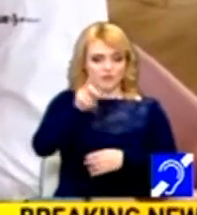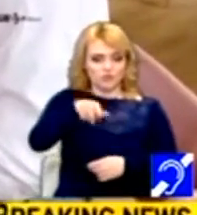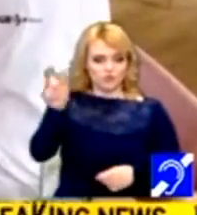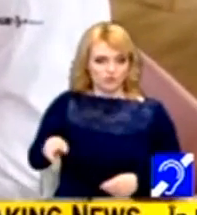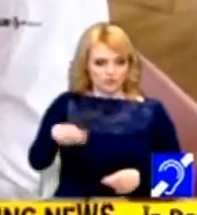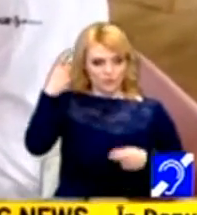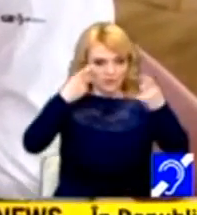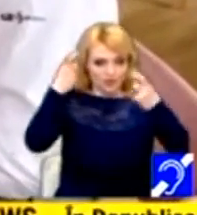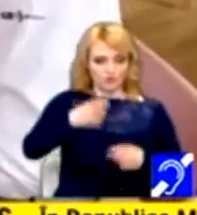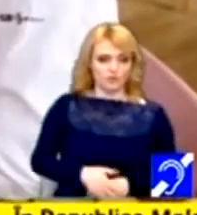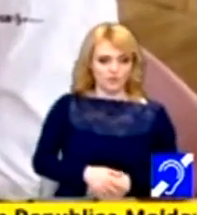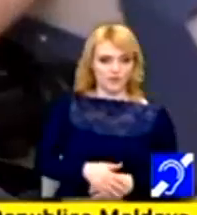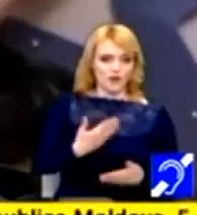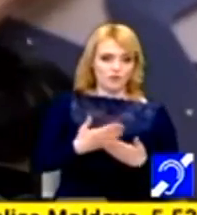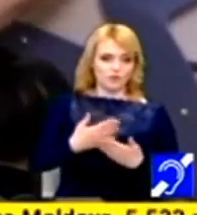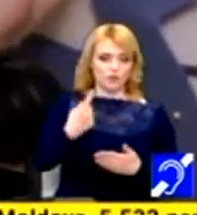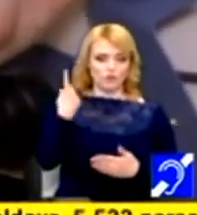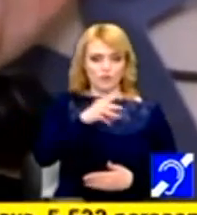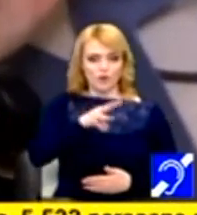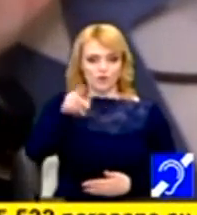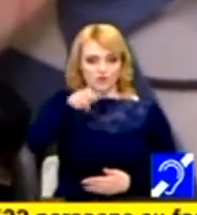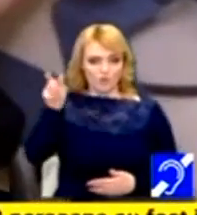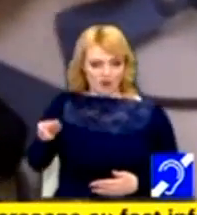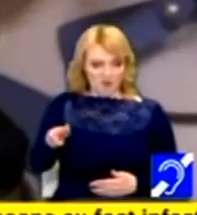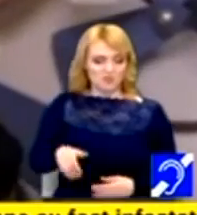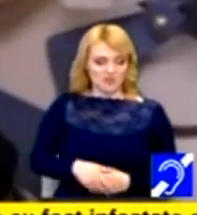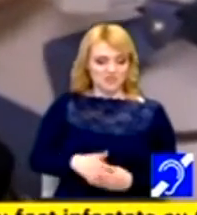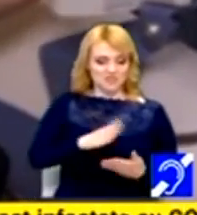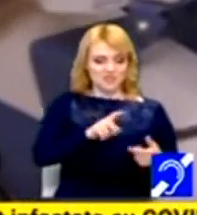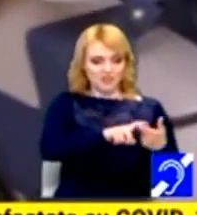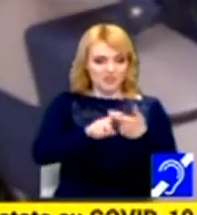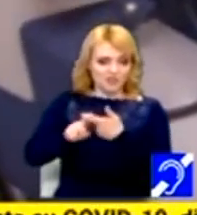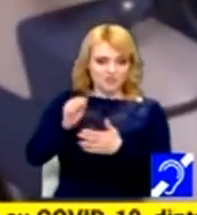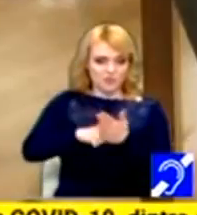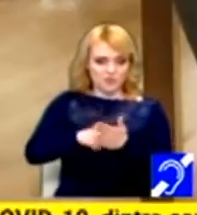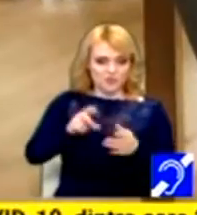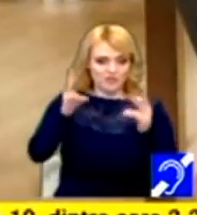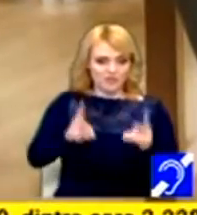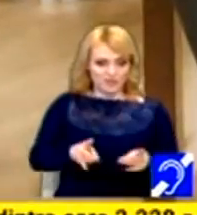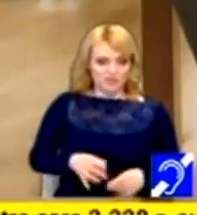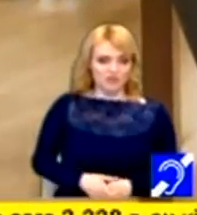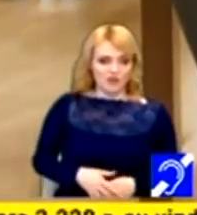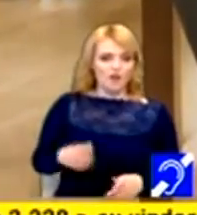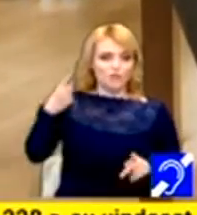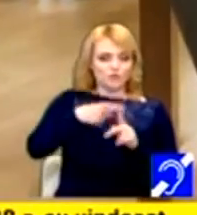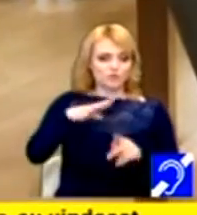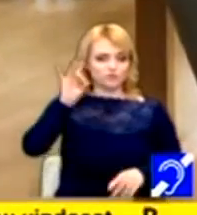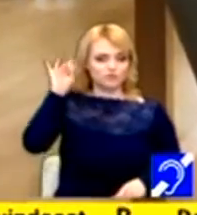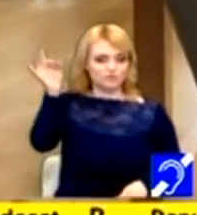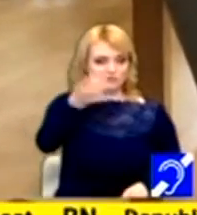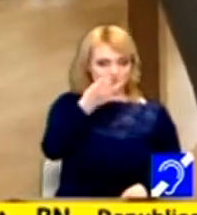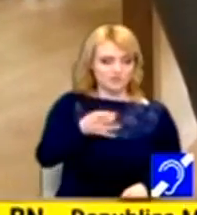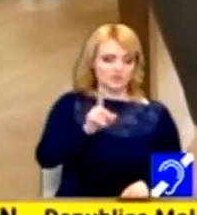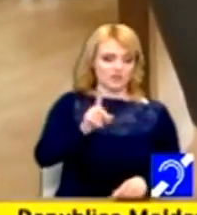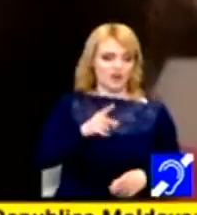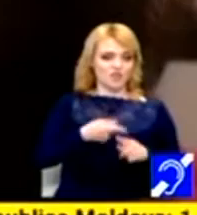support. Potrivit ONU, milioane de oameni sunt afectați psihologic de pandemia de coronavirus, mai ales pe fondul zvonurilor că acesta nu va